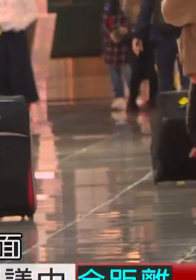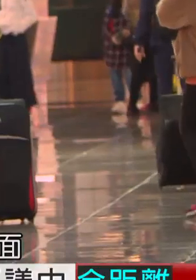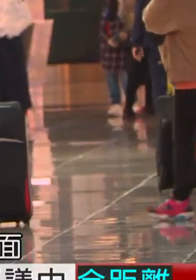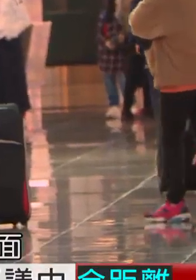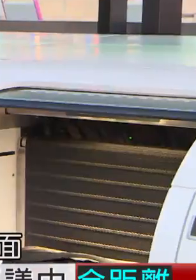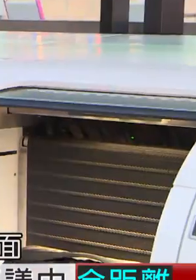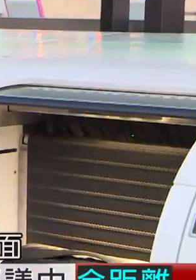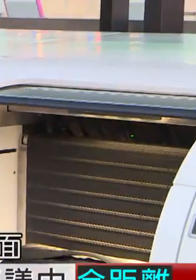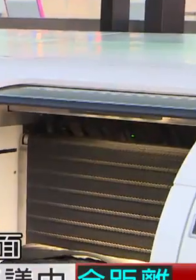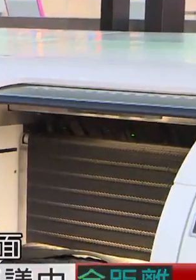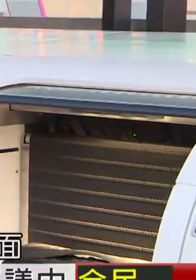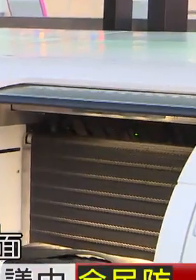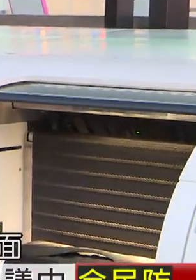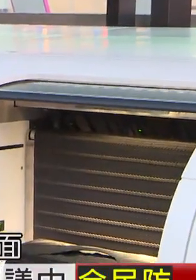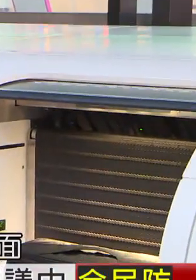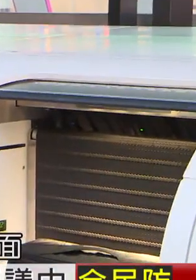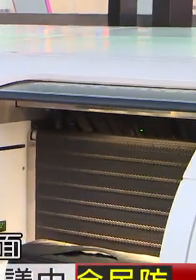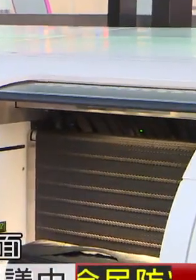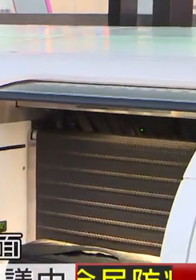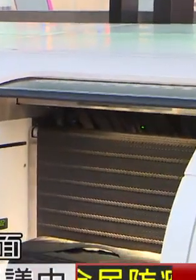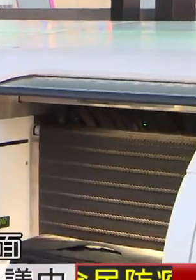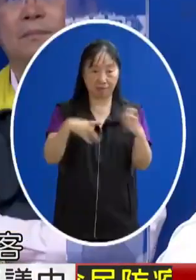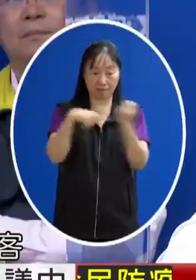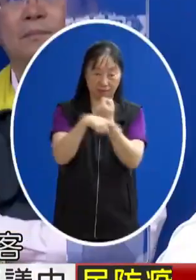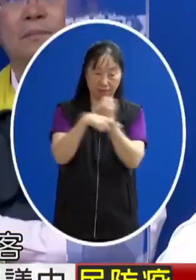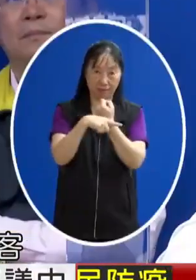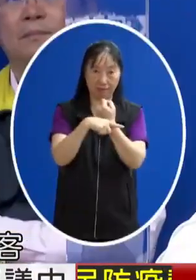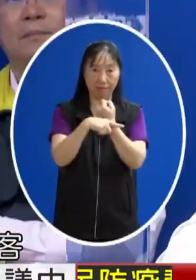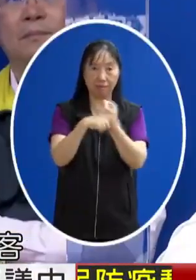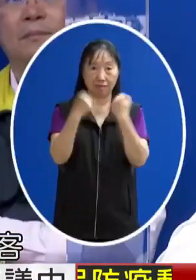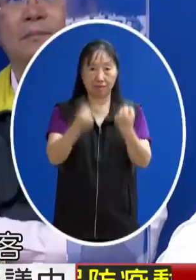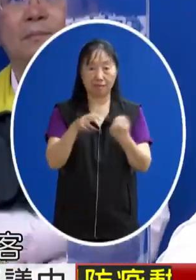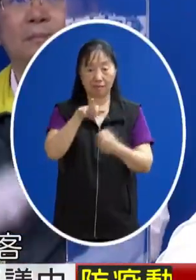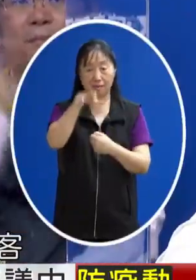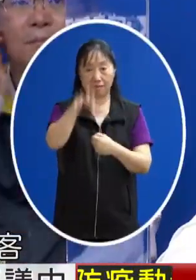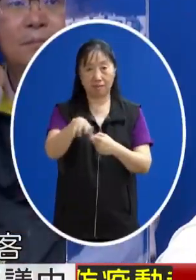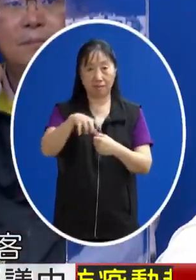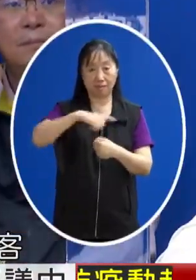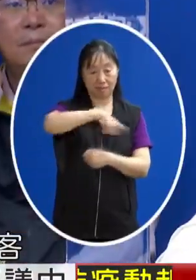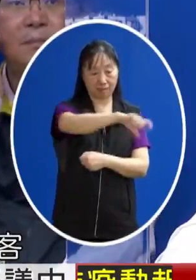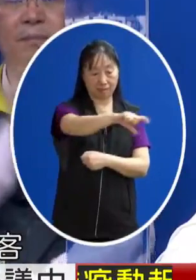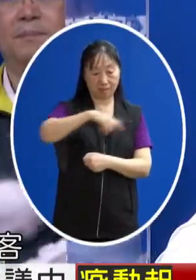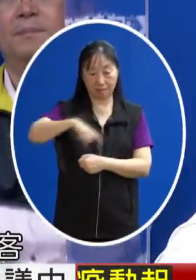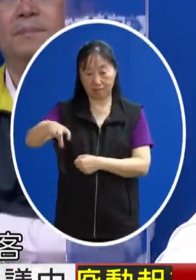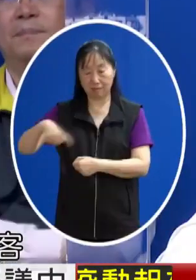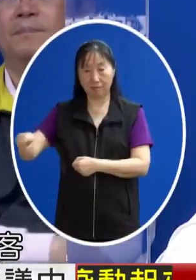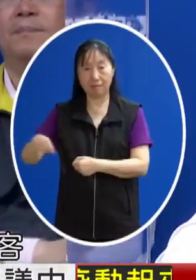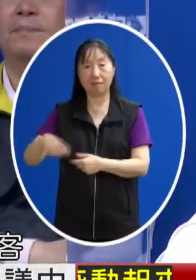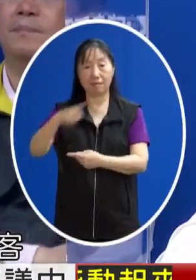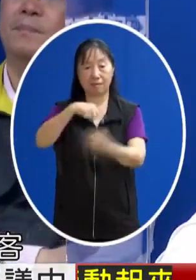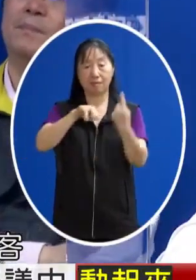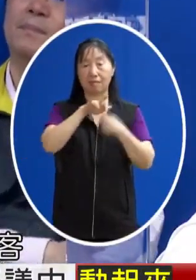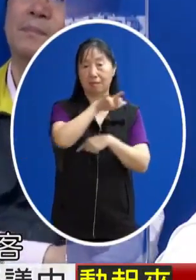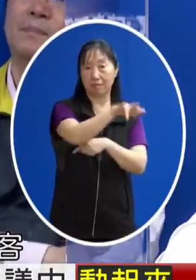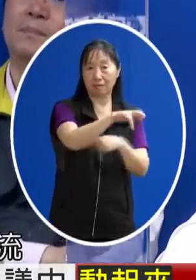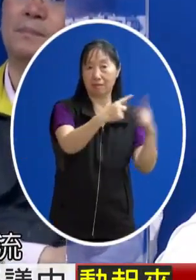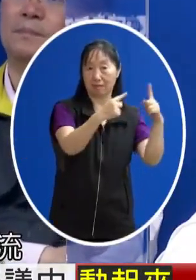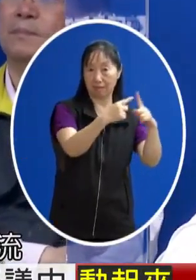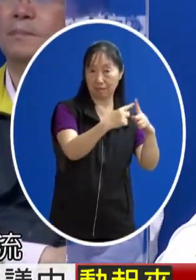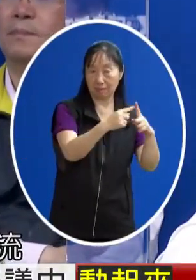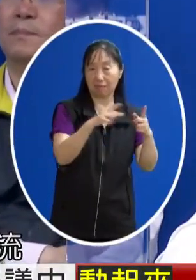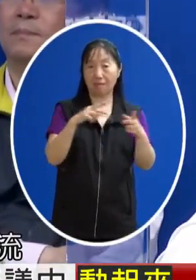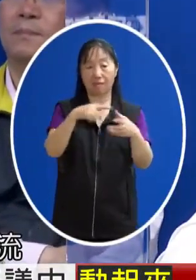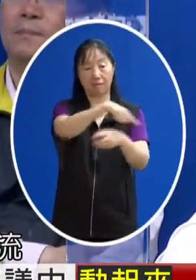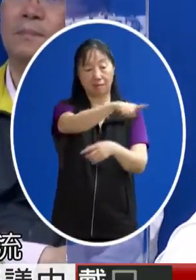去研究，在机场的动线上面能不能将转机的旅客跟一般入境的旅客去